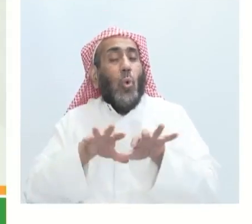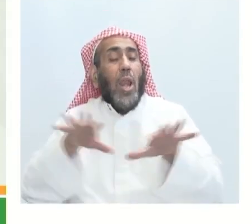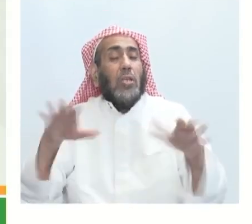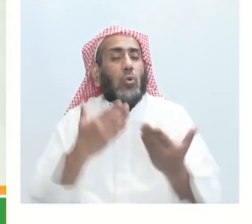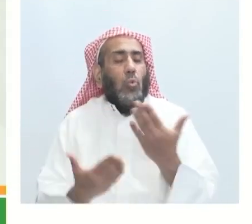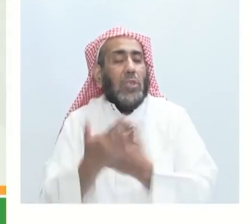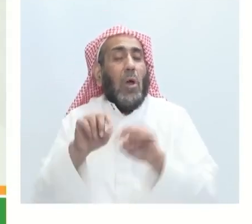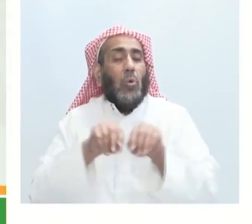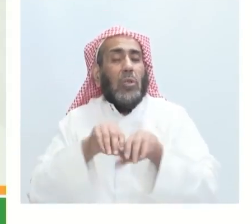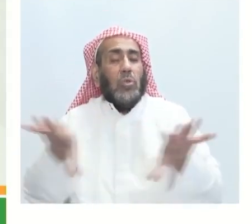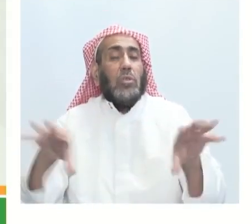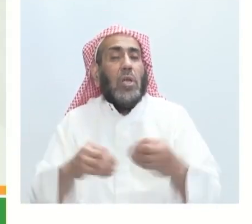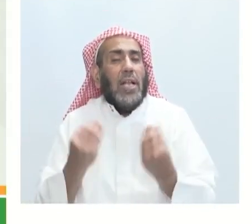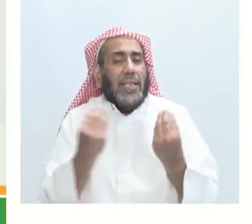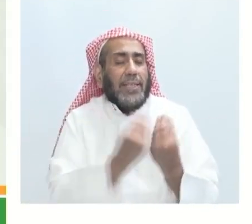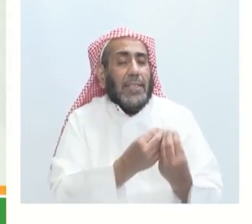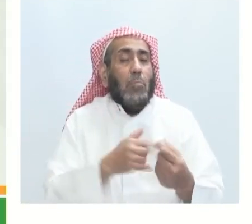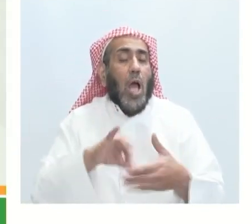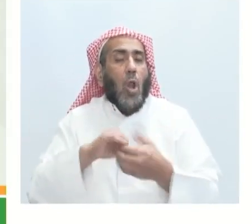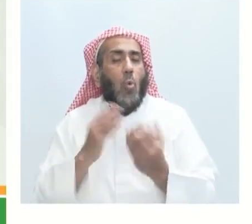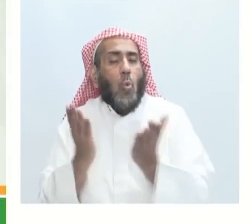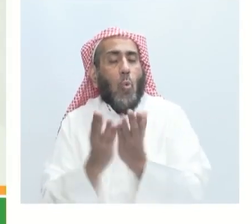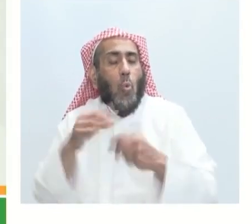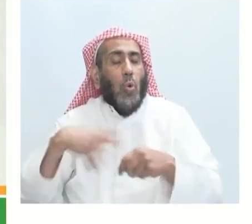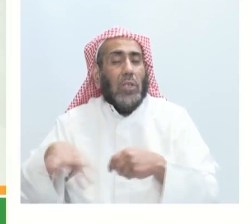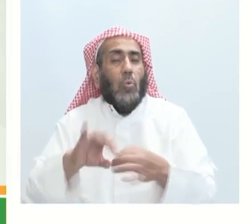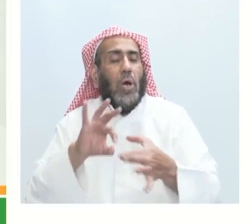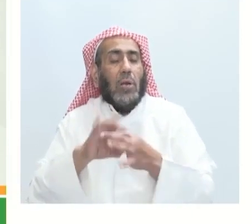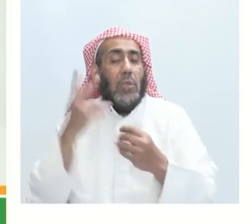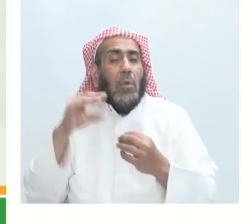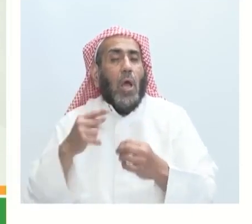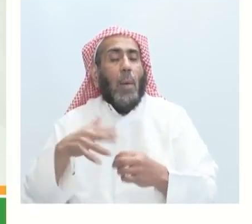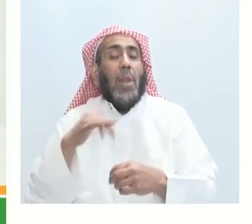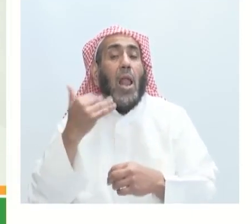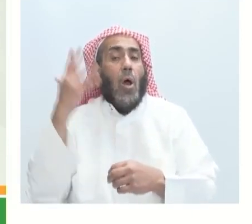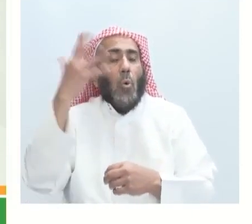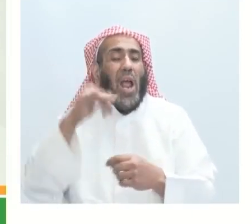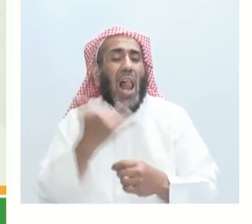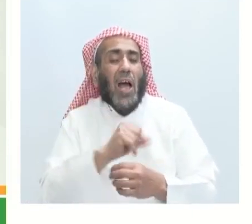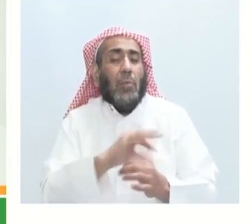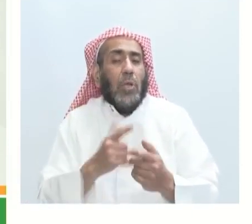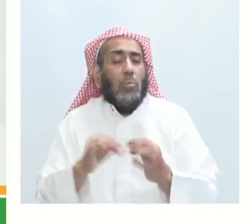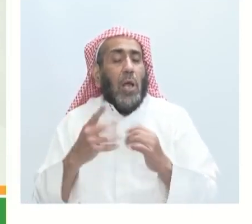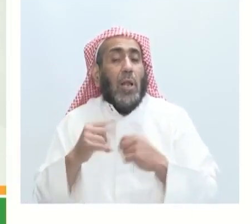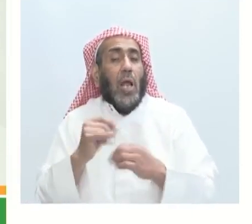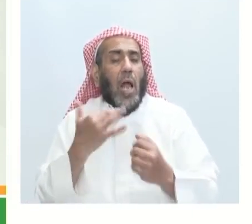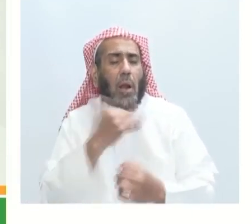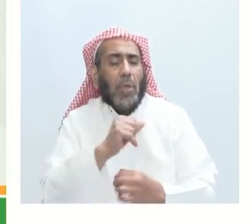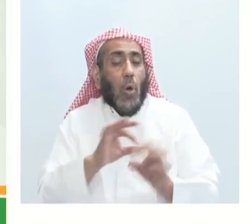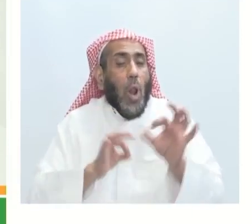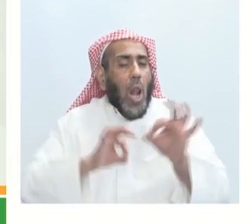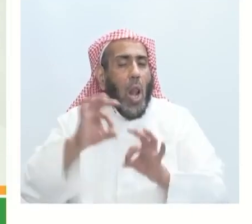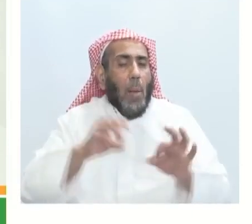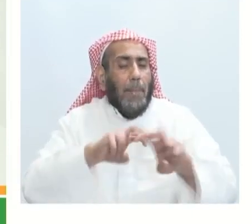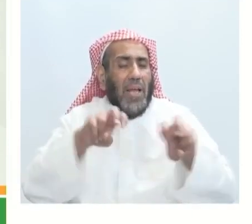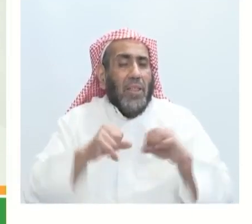والتوزيع اهدافه تعزيز الانتماء الوطني من خلال دراسات الادب وربط الادب السعودي بالهويه العربيه وايضا تهيه البيئه العلميه والبحثيه المناسبه